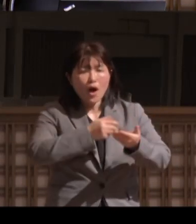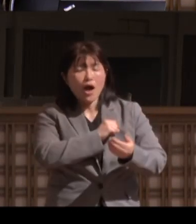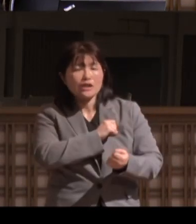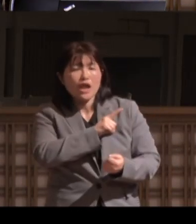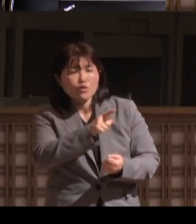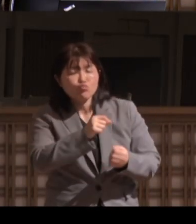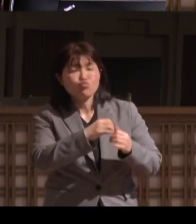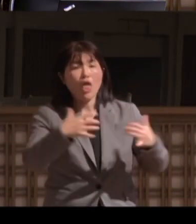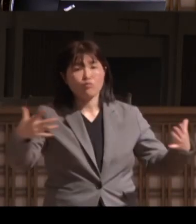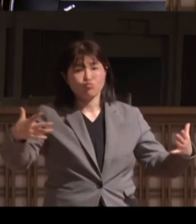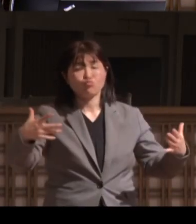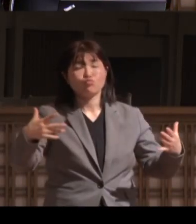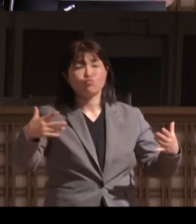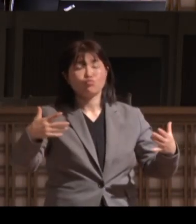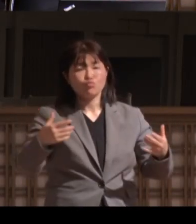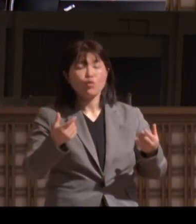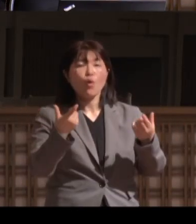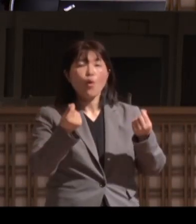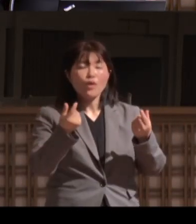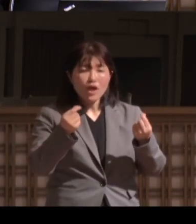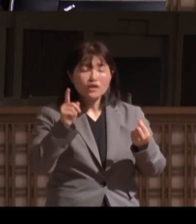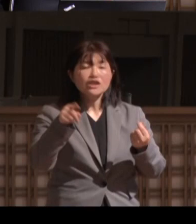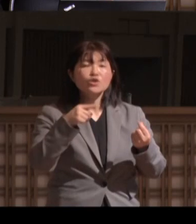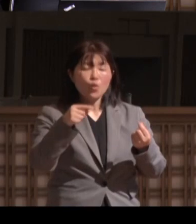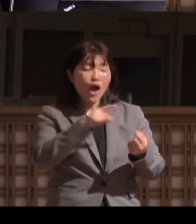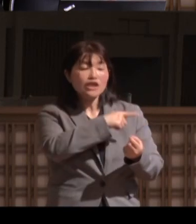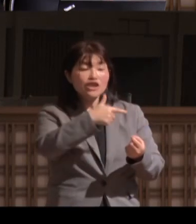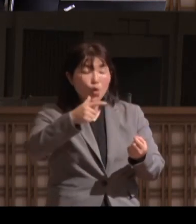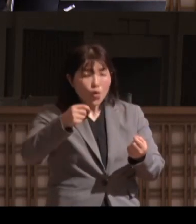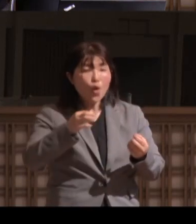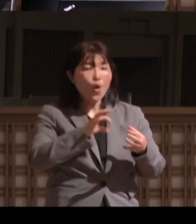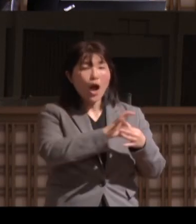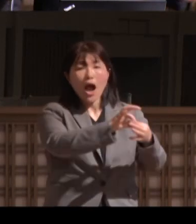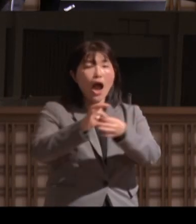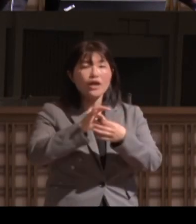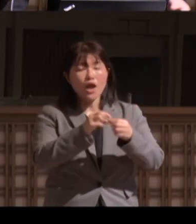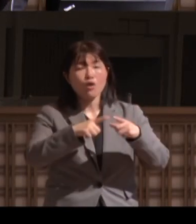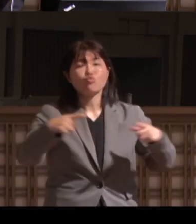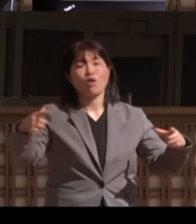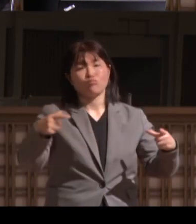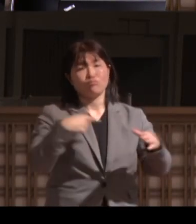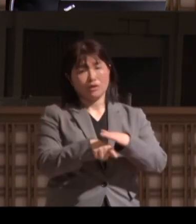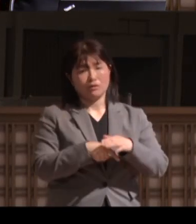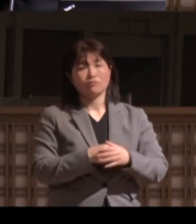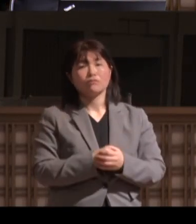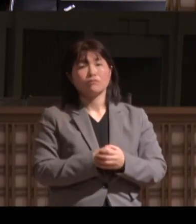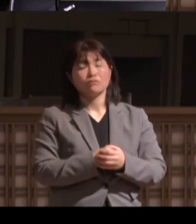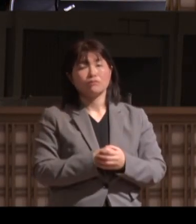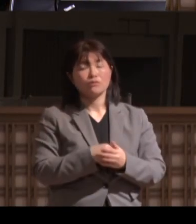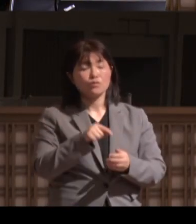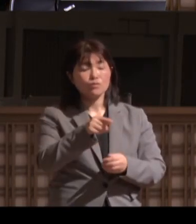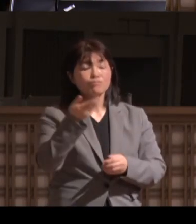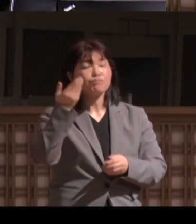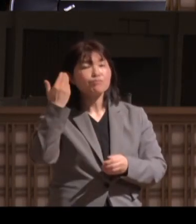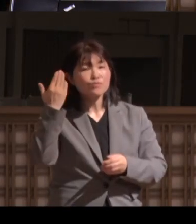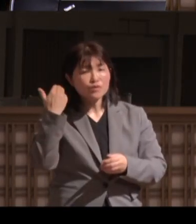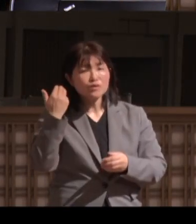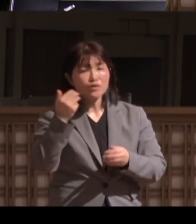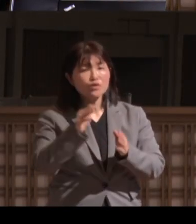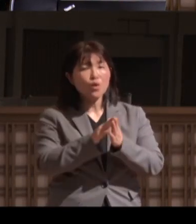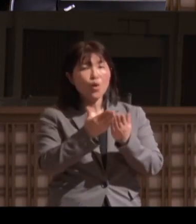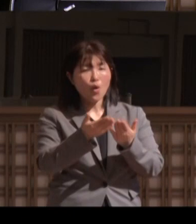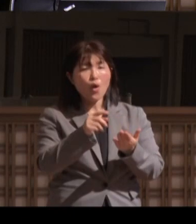なぜかと言うと同じ人がいろんな形で関わっていくからですねこれ少しえ以前のま出た